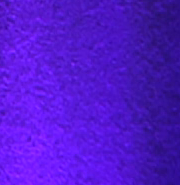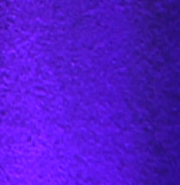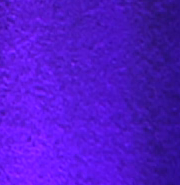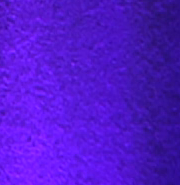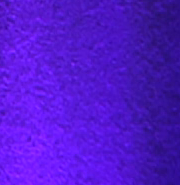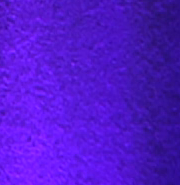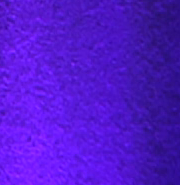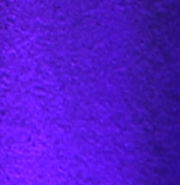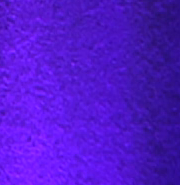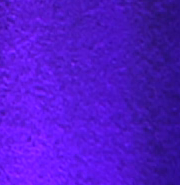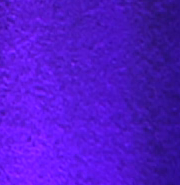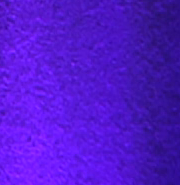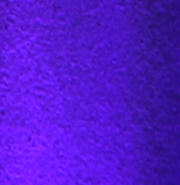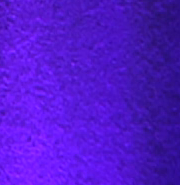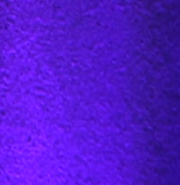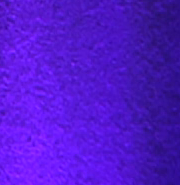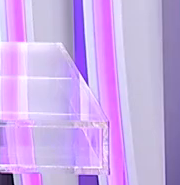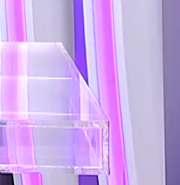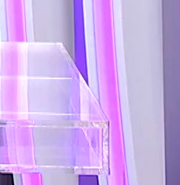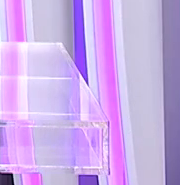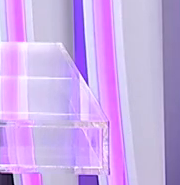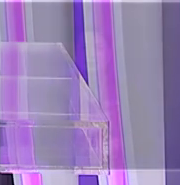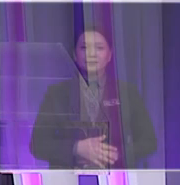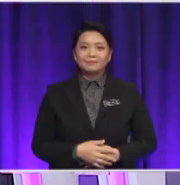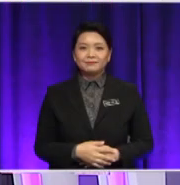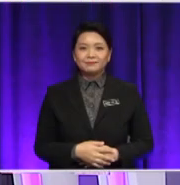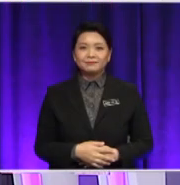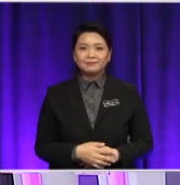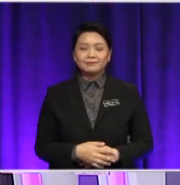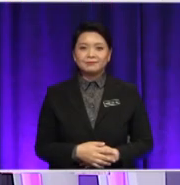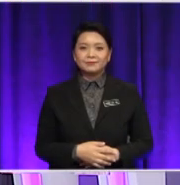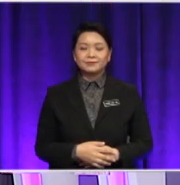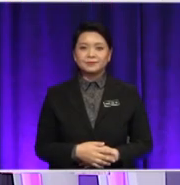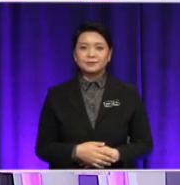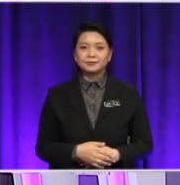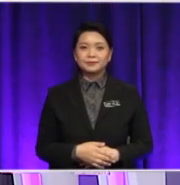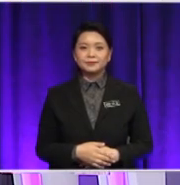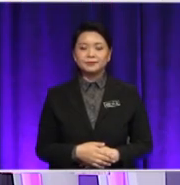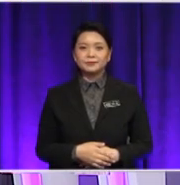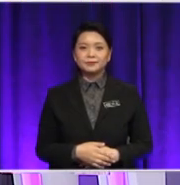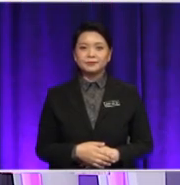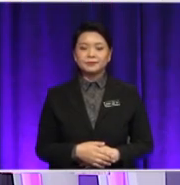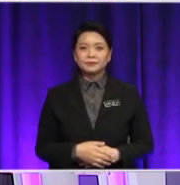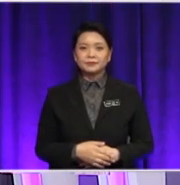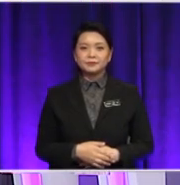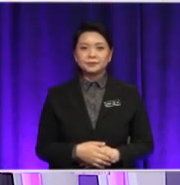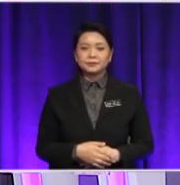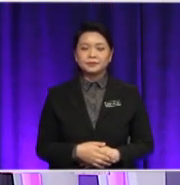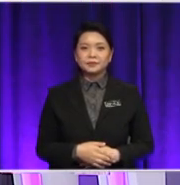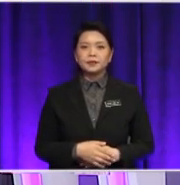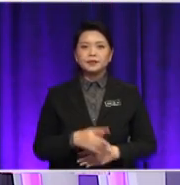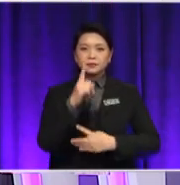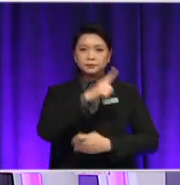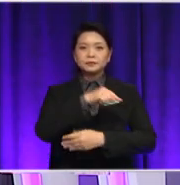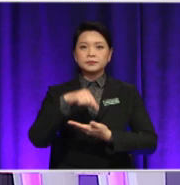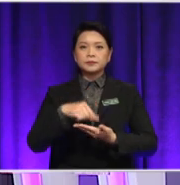juga ceria. Okey, Cikgu Hakim. Ha, saya pasti untuk kali ini ada murid-murid juga kan